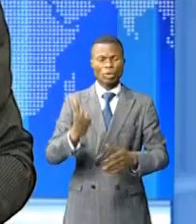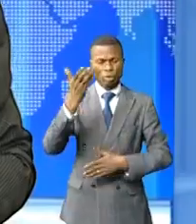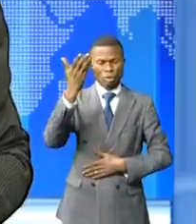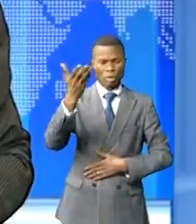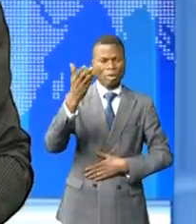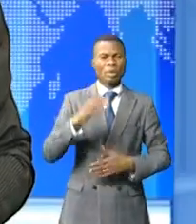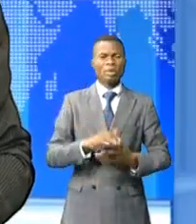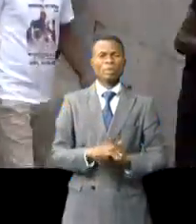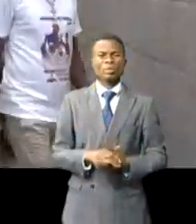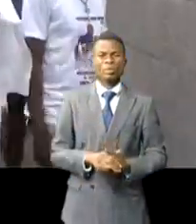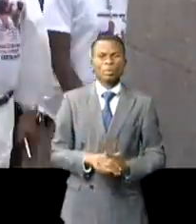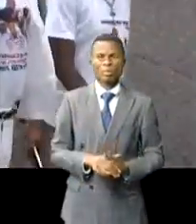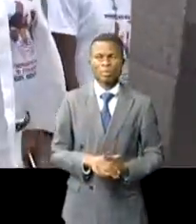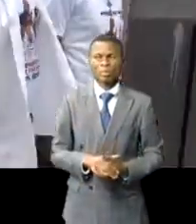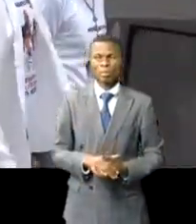Nzazi.